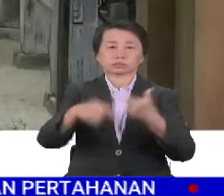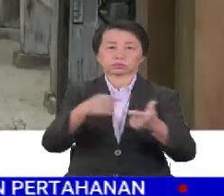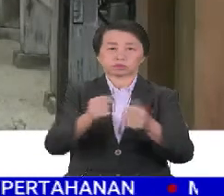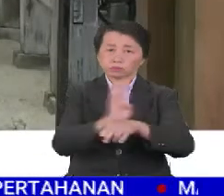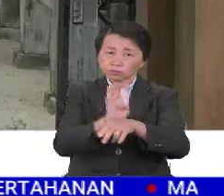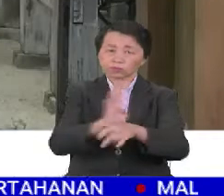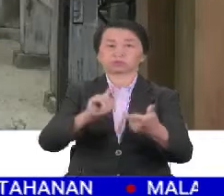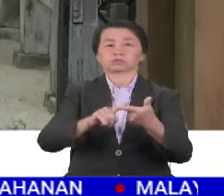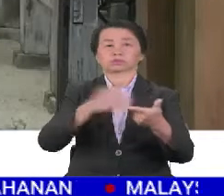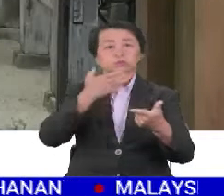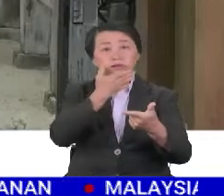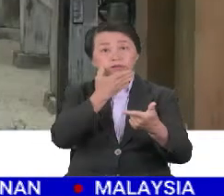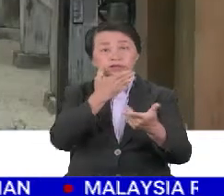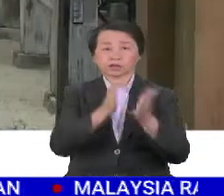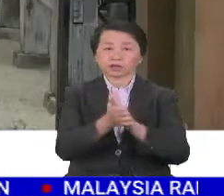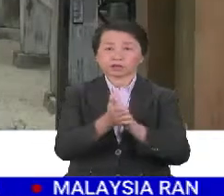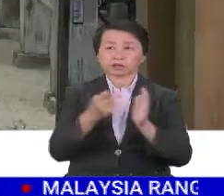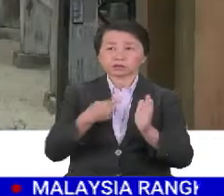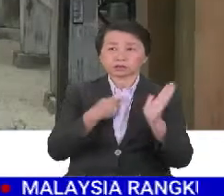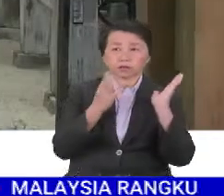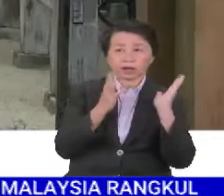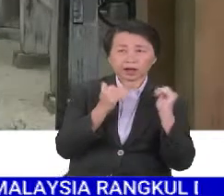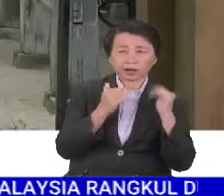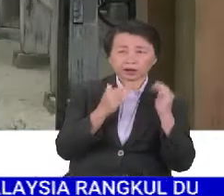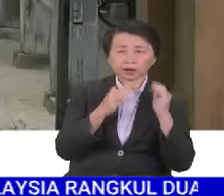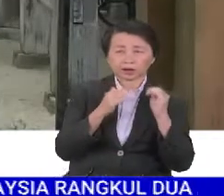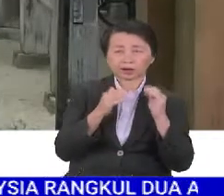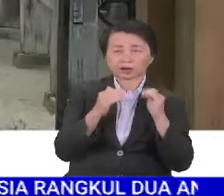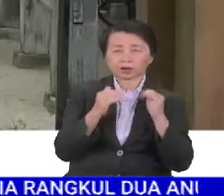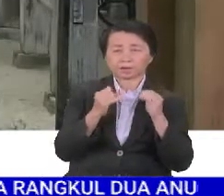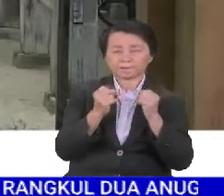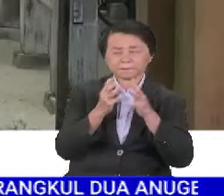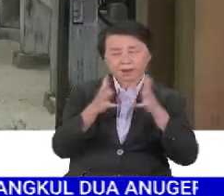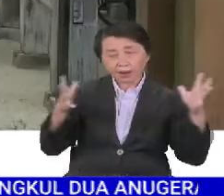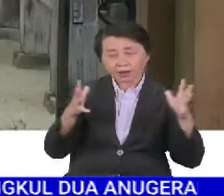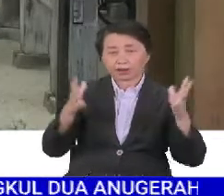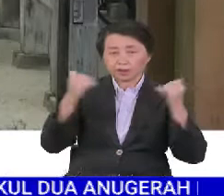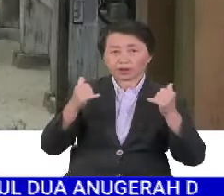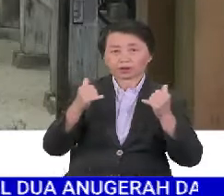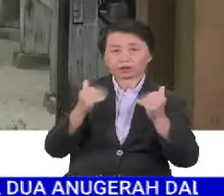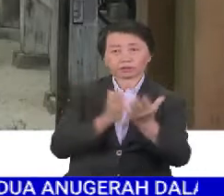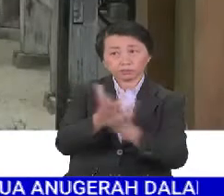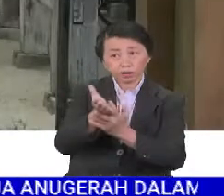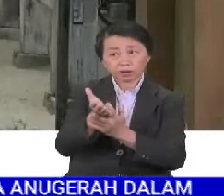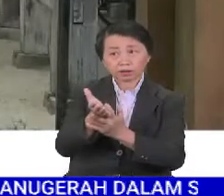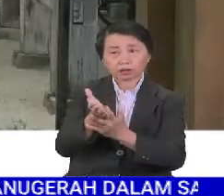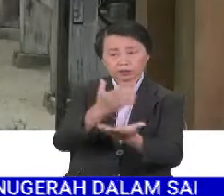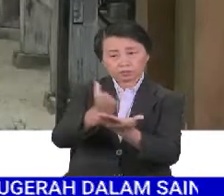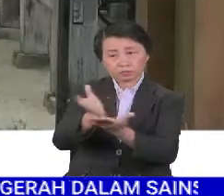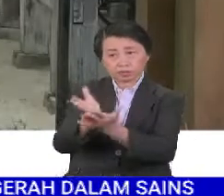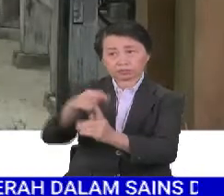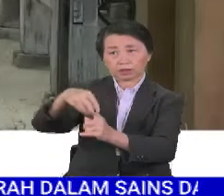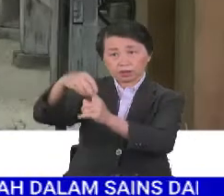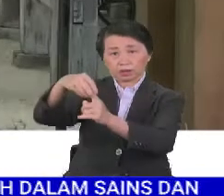kontekshawananya so Harapan Kita cukup-cukup tinggi melalui program-program lain yang khusus